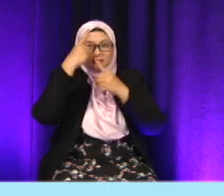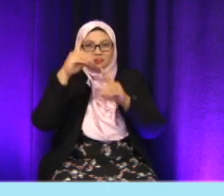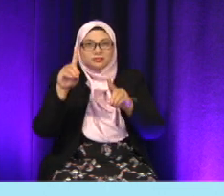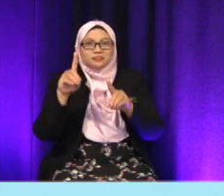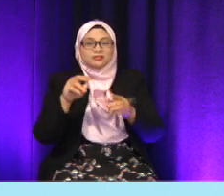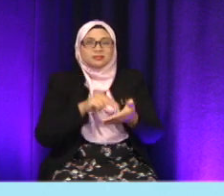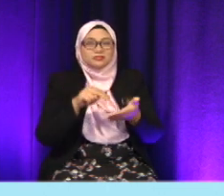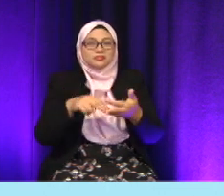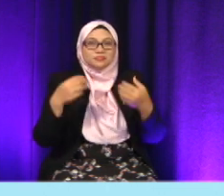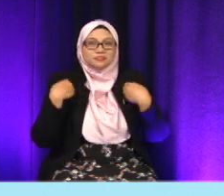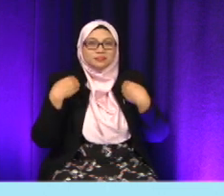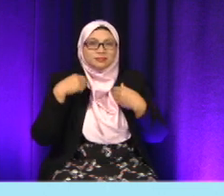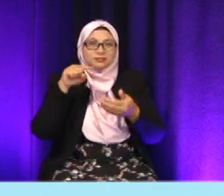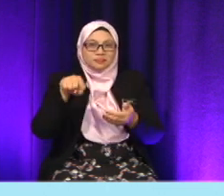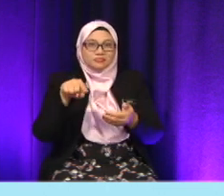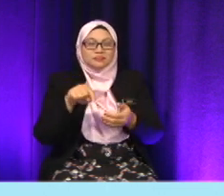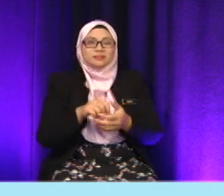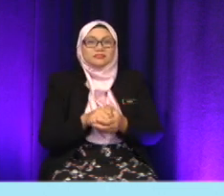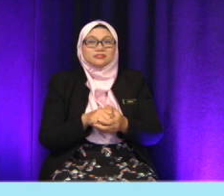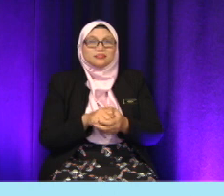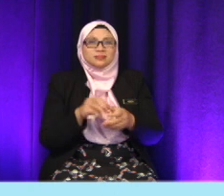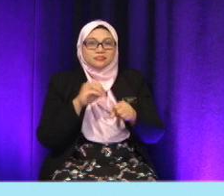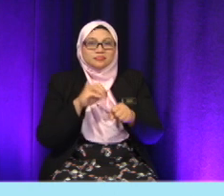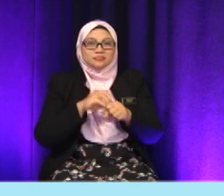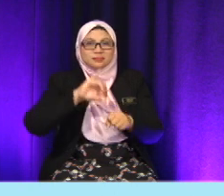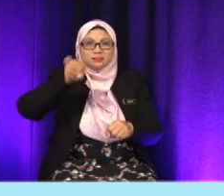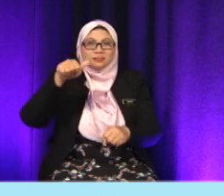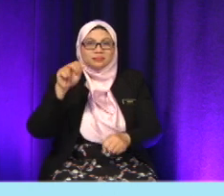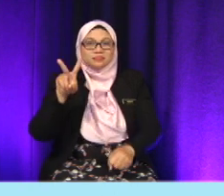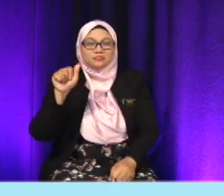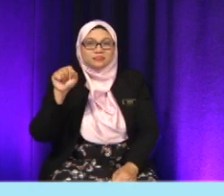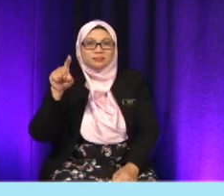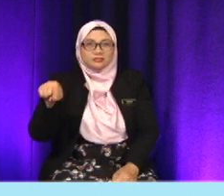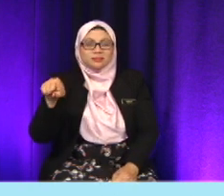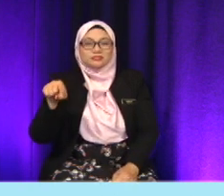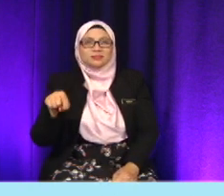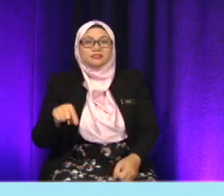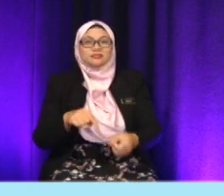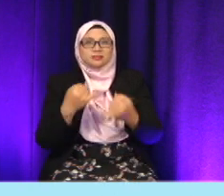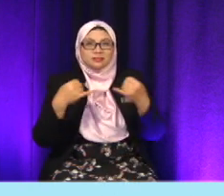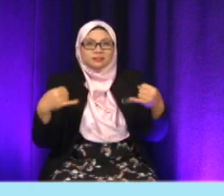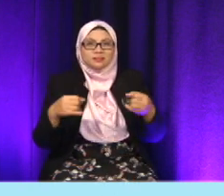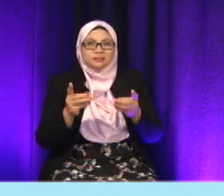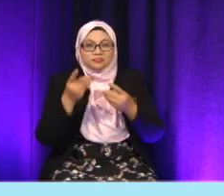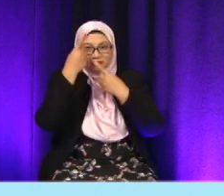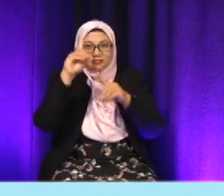ataupun tidak ada titik populehan di dalam javascript jenis datanya ialah nombo beban